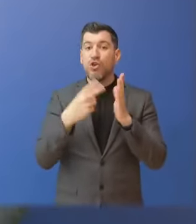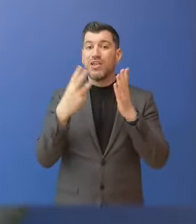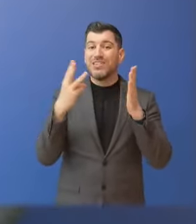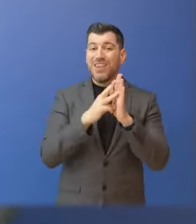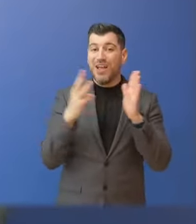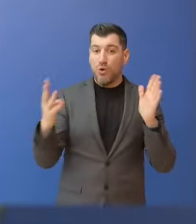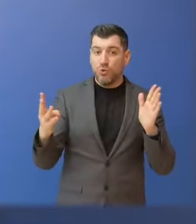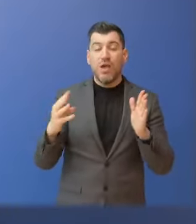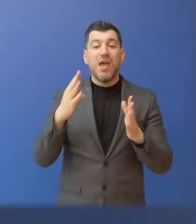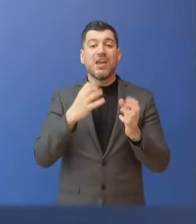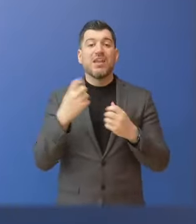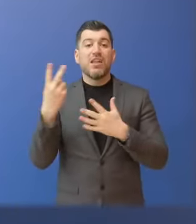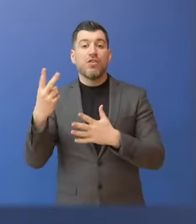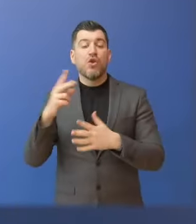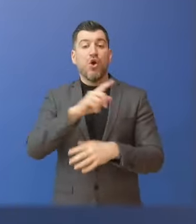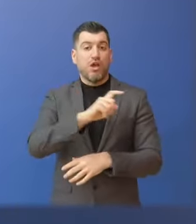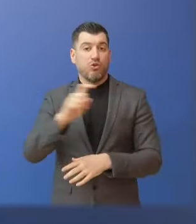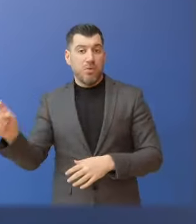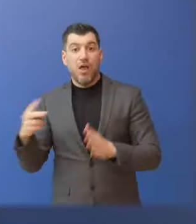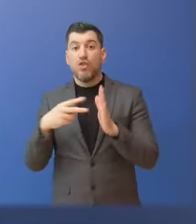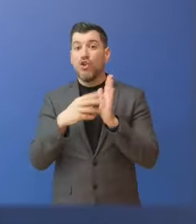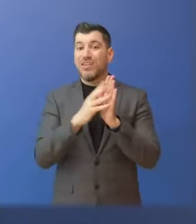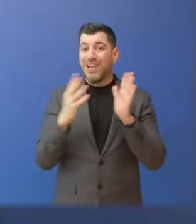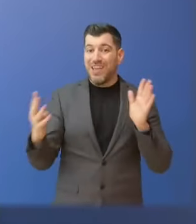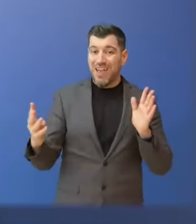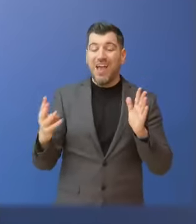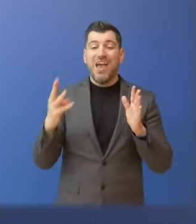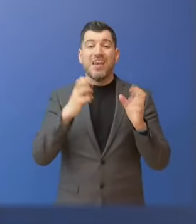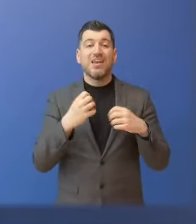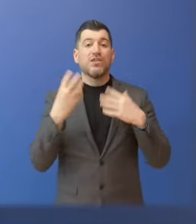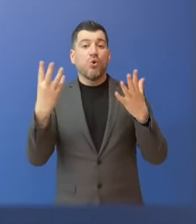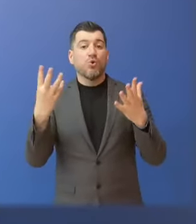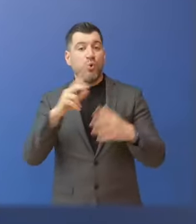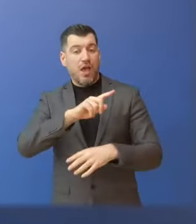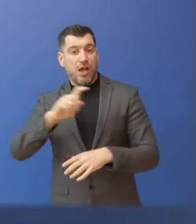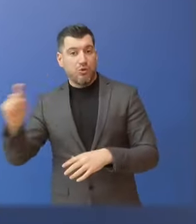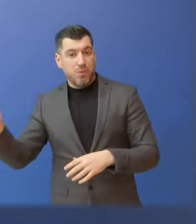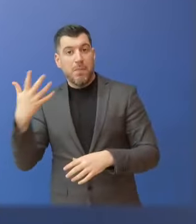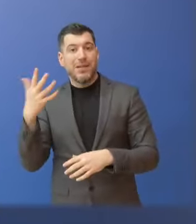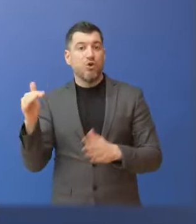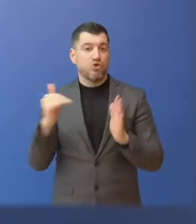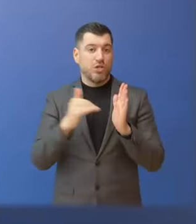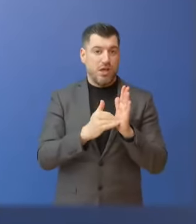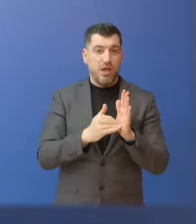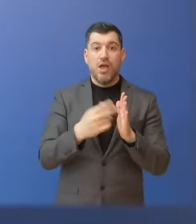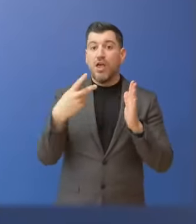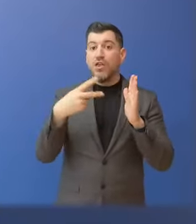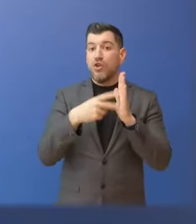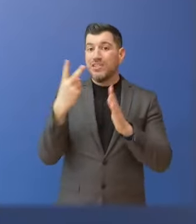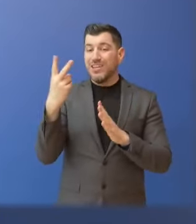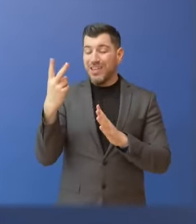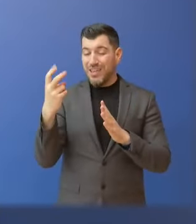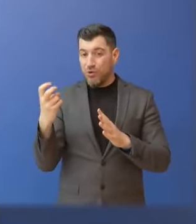92 2019 98.5 100.000 2020